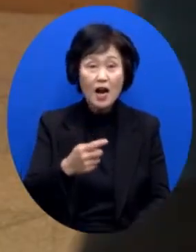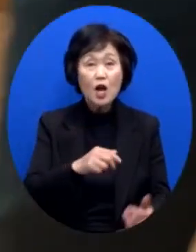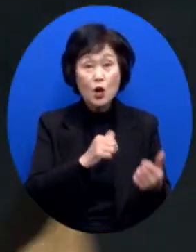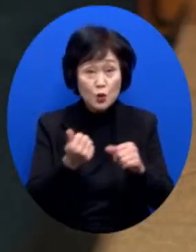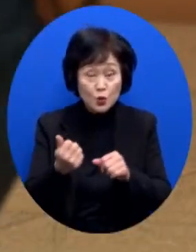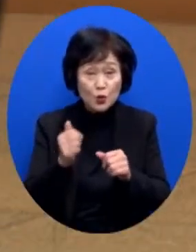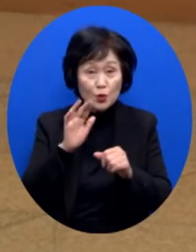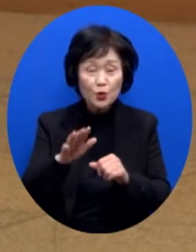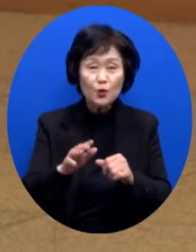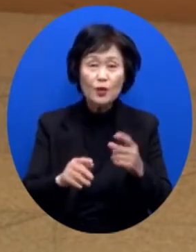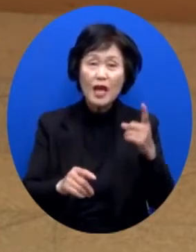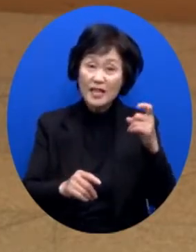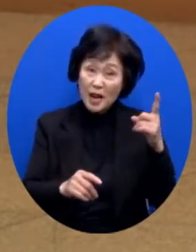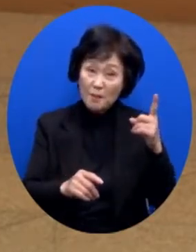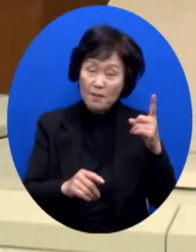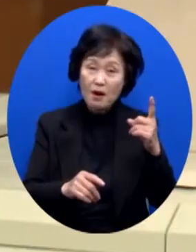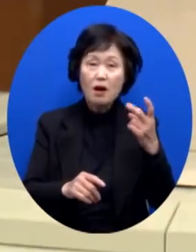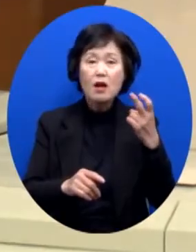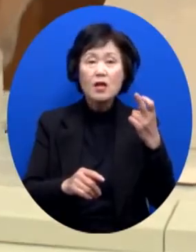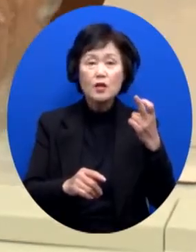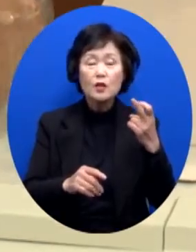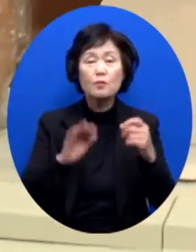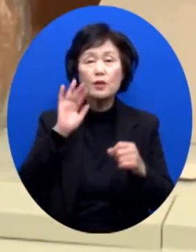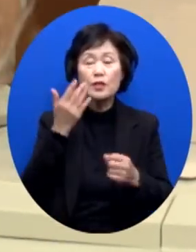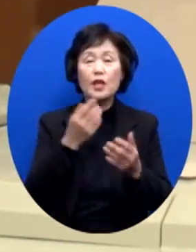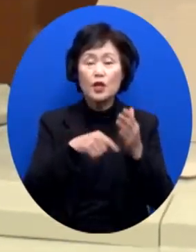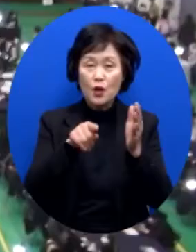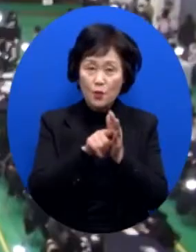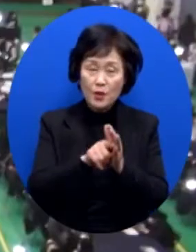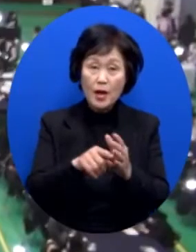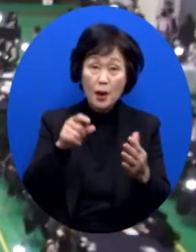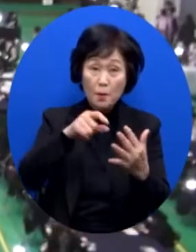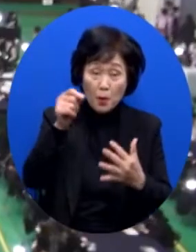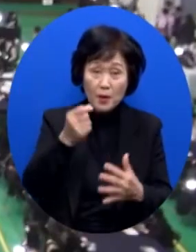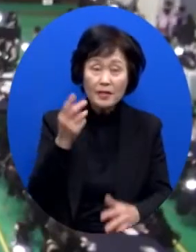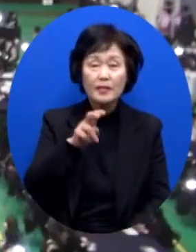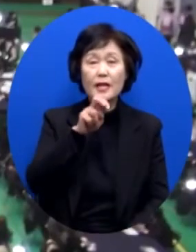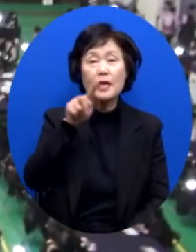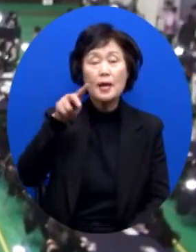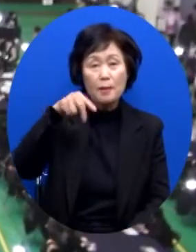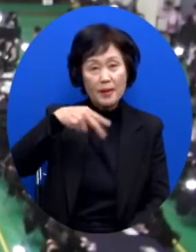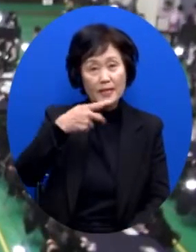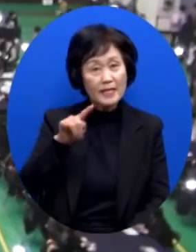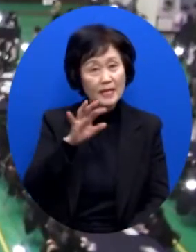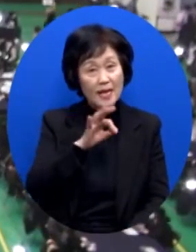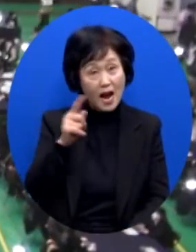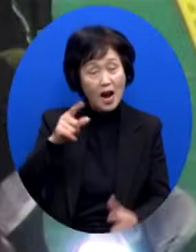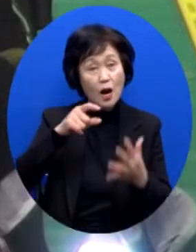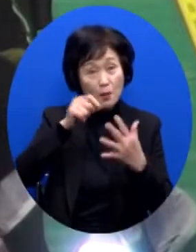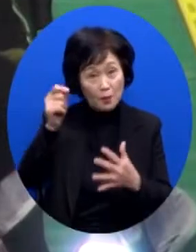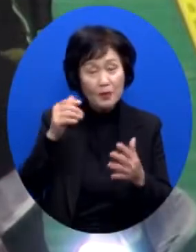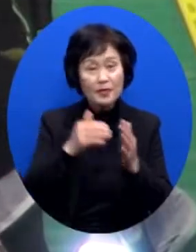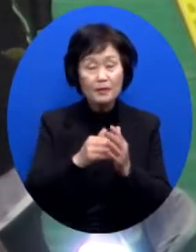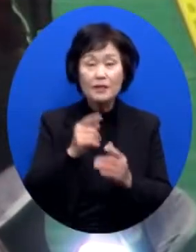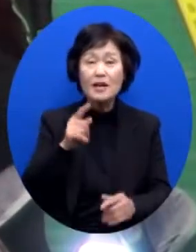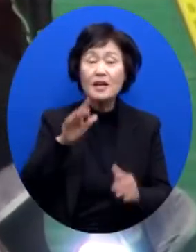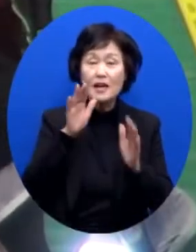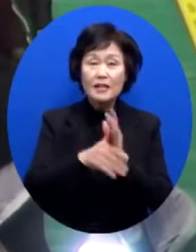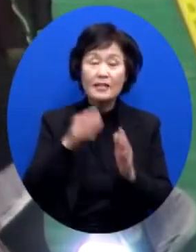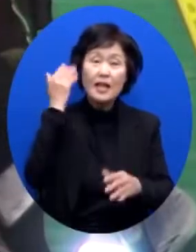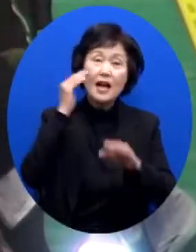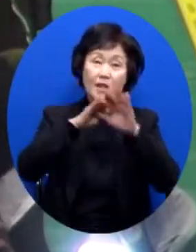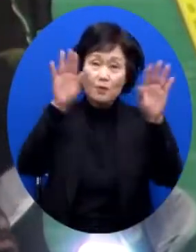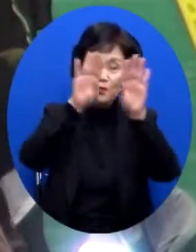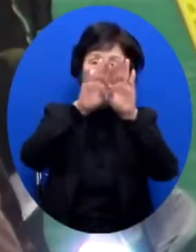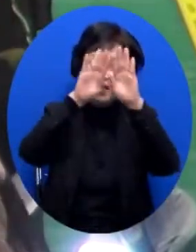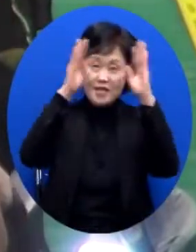뽑고 맞댈 뽑자 맞아 사도행전 2장에 판을 문이 열리고 오순절 날 마가의 따라 빵에